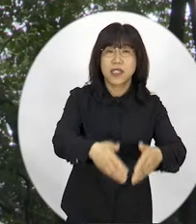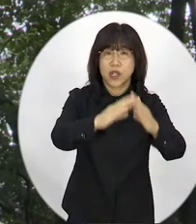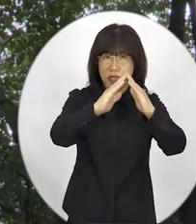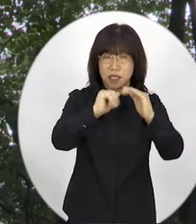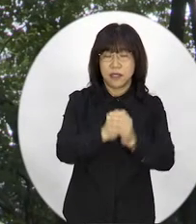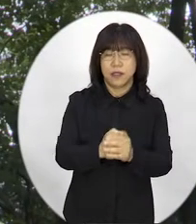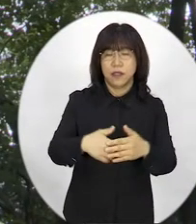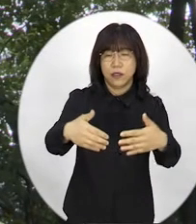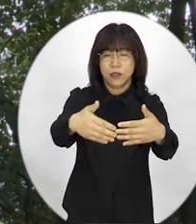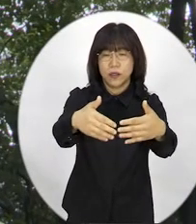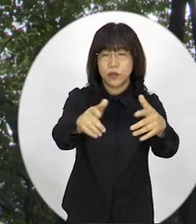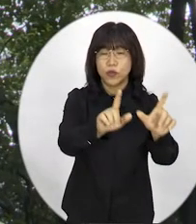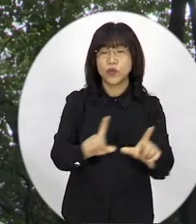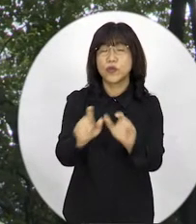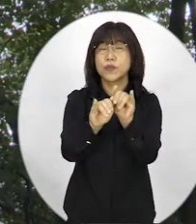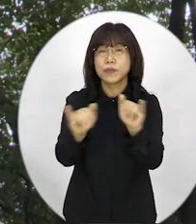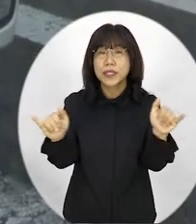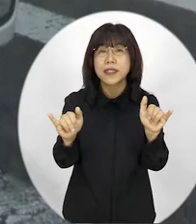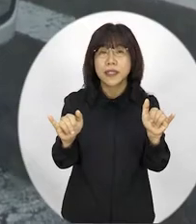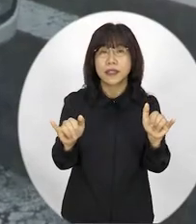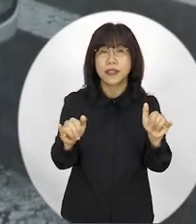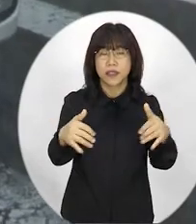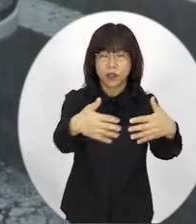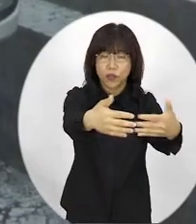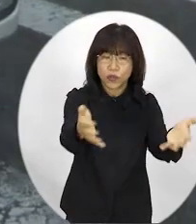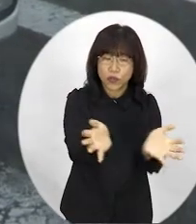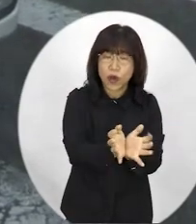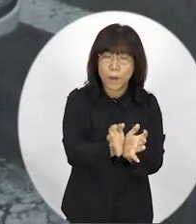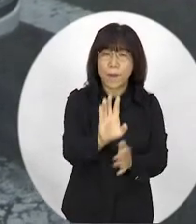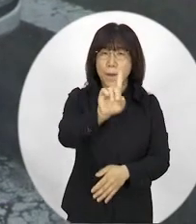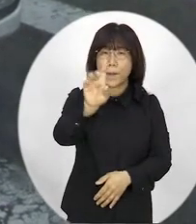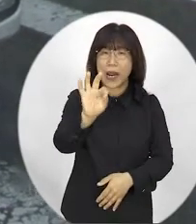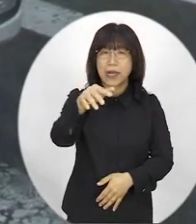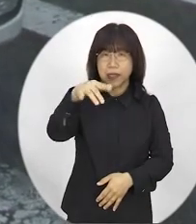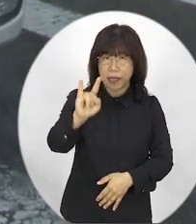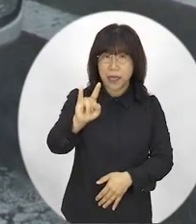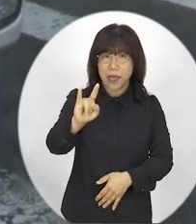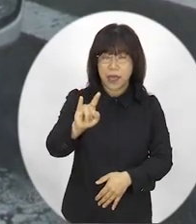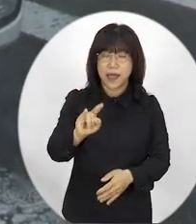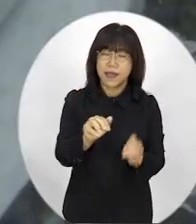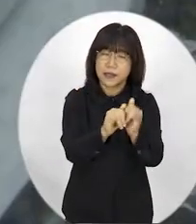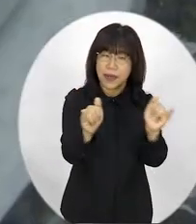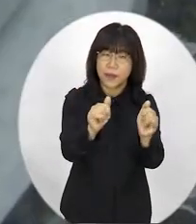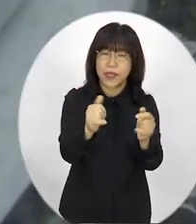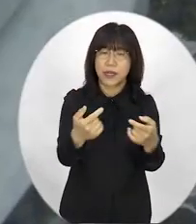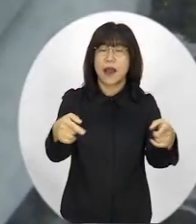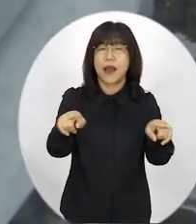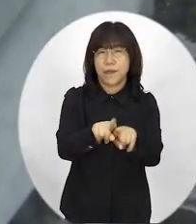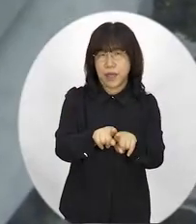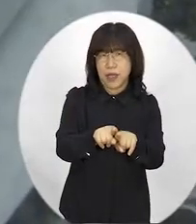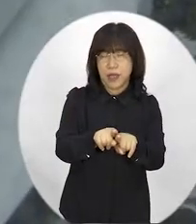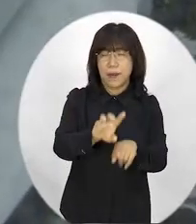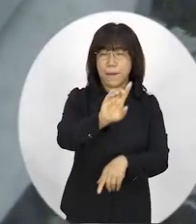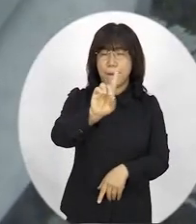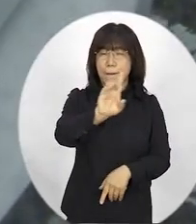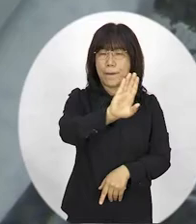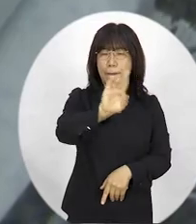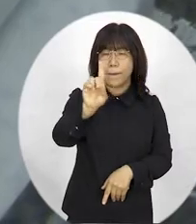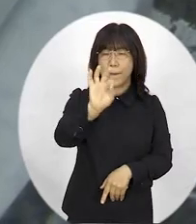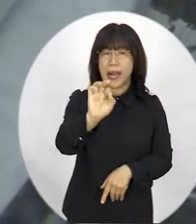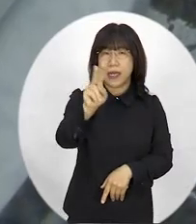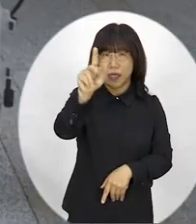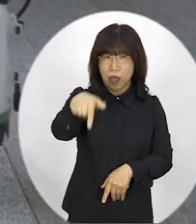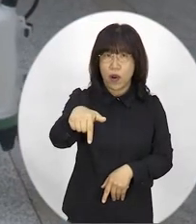주민들로 구성된 새마을 방역봉사대와 지역자율방재단 소속 단원들이 방역반에 참여하며 본격적인